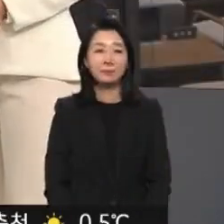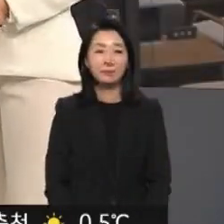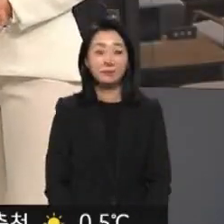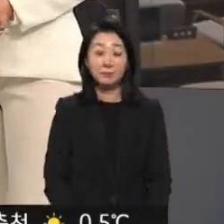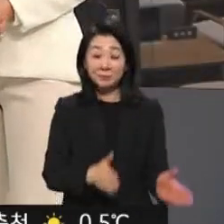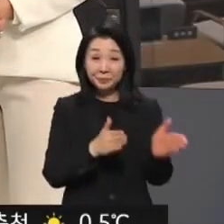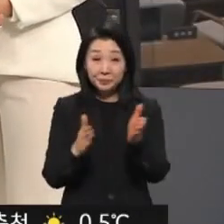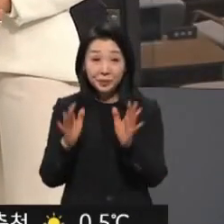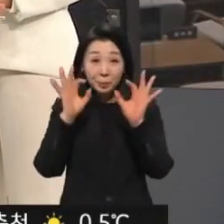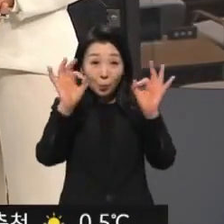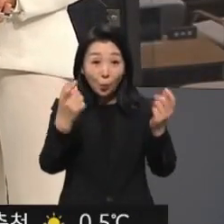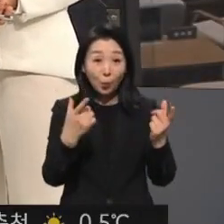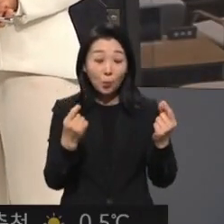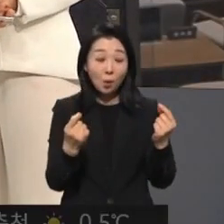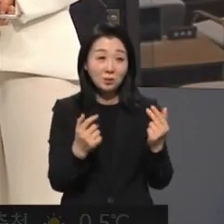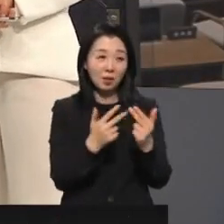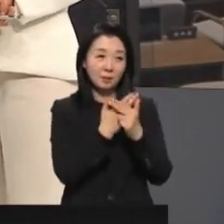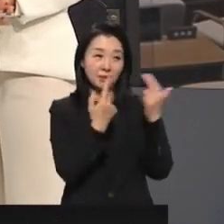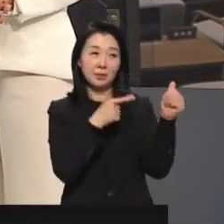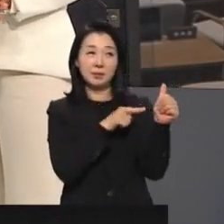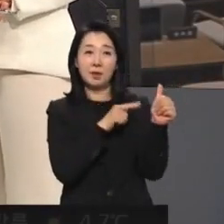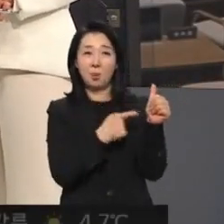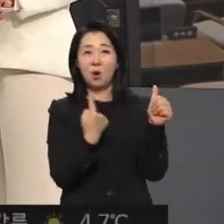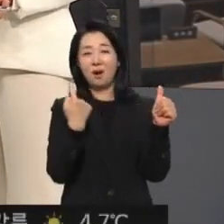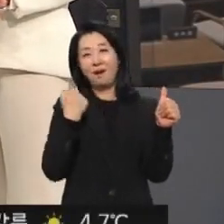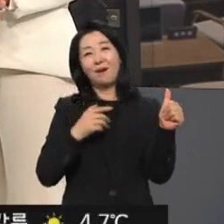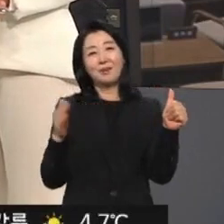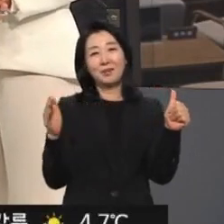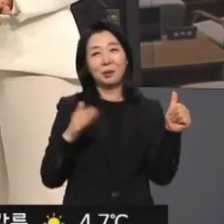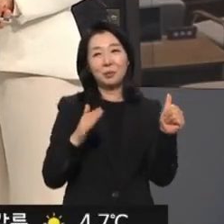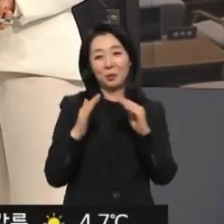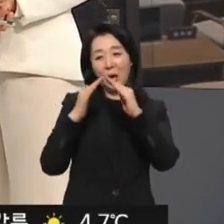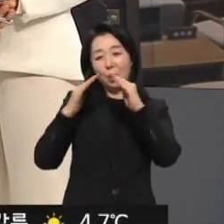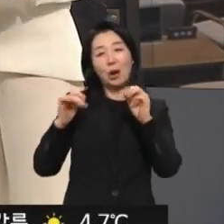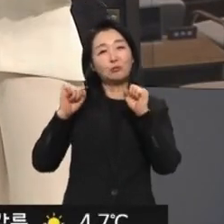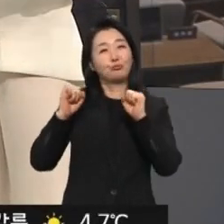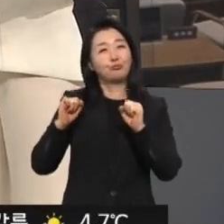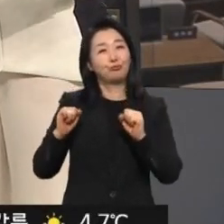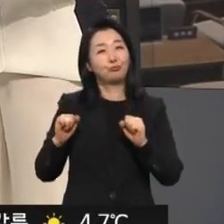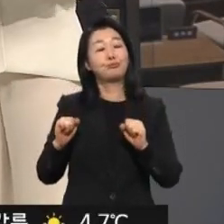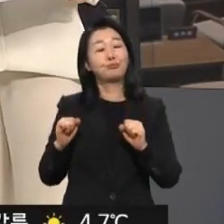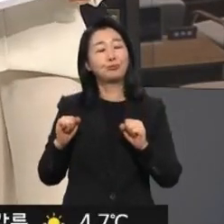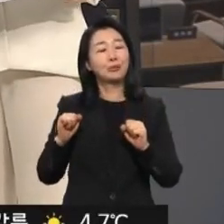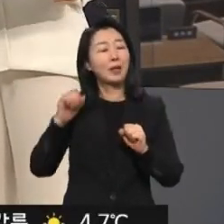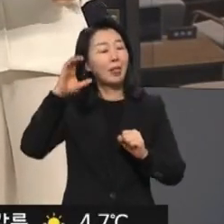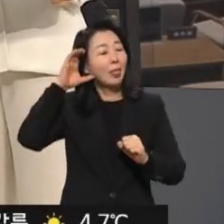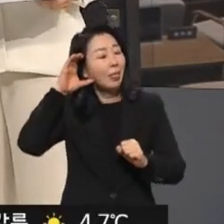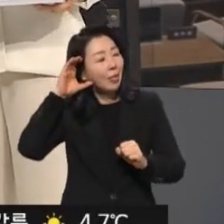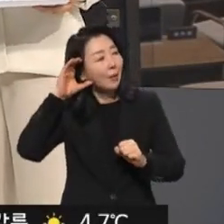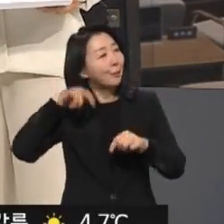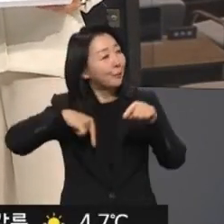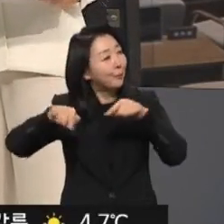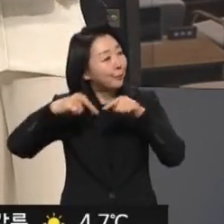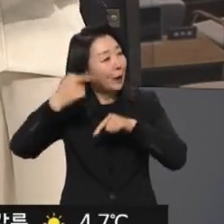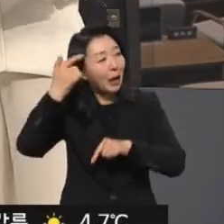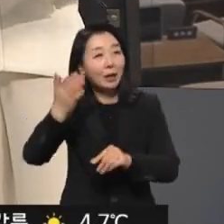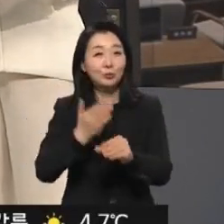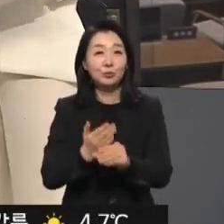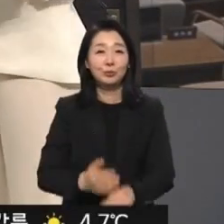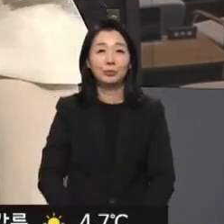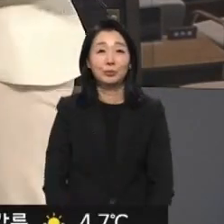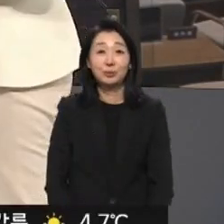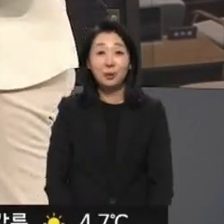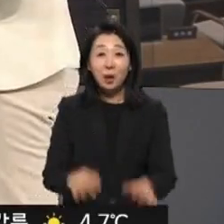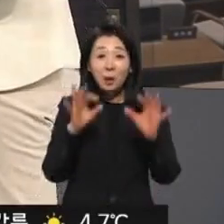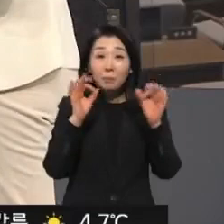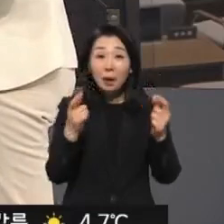네, 보신 것처럼 민주당 이재명 대표는 어제부터 호남에 머물면서요, 민심 경청 투어를 하고 있습니다. 보신 것처럼